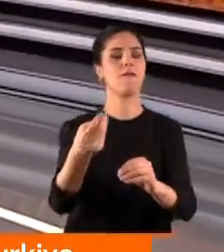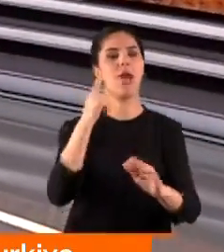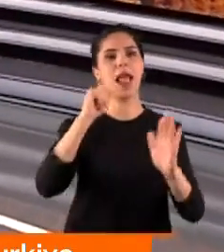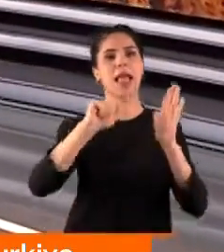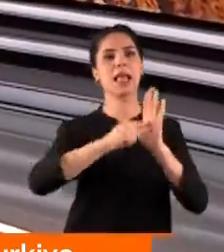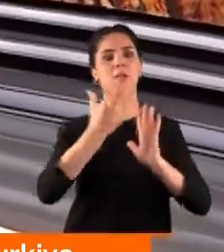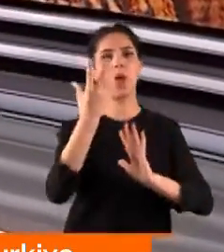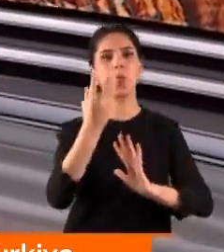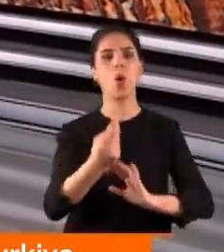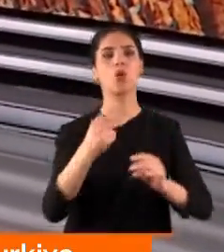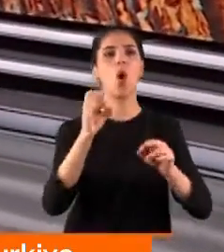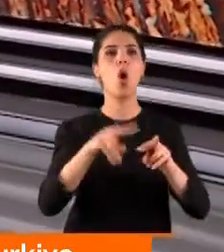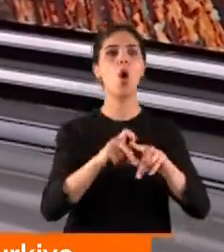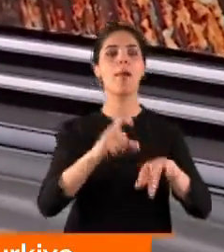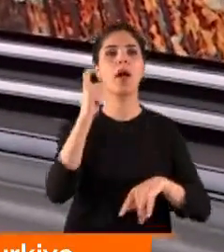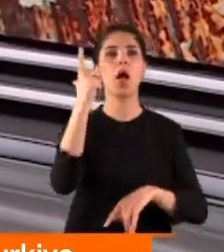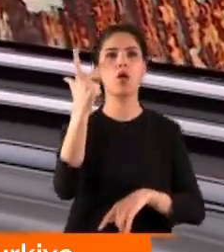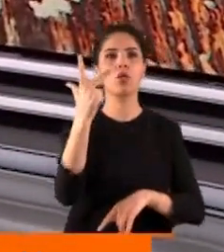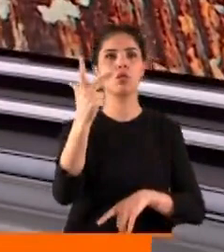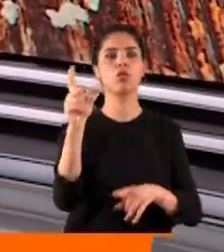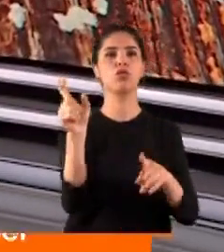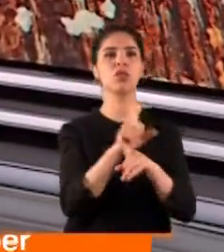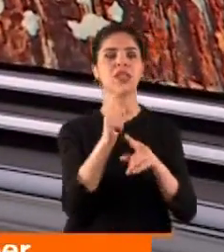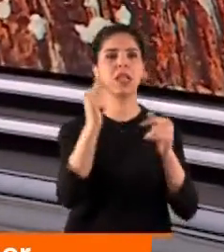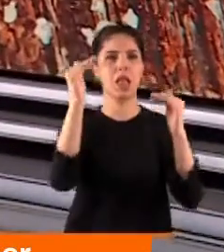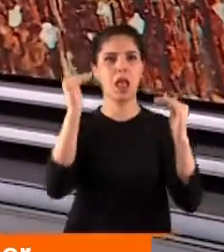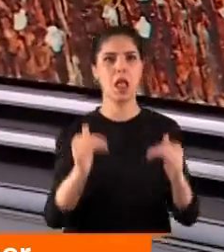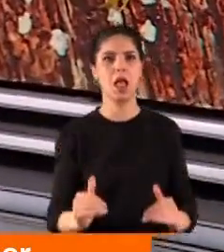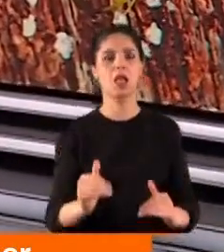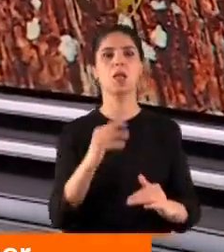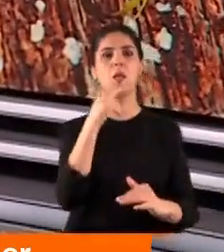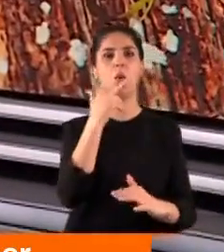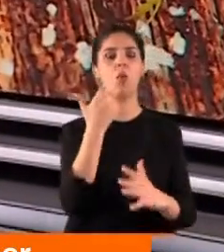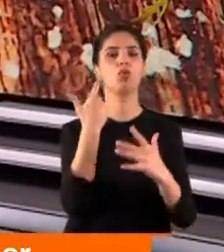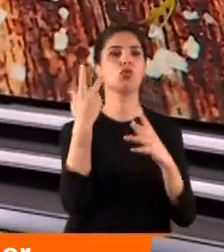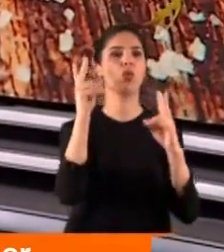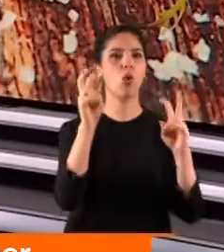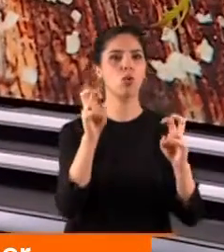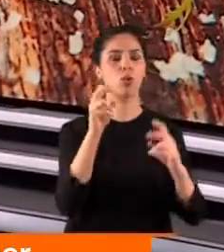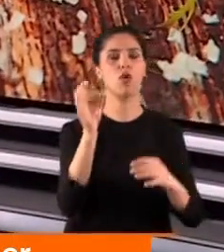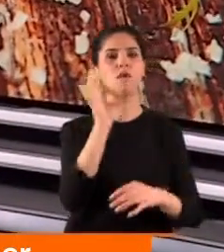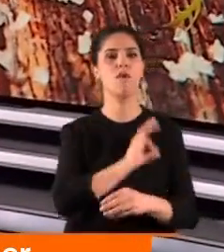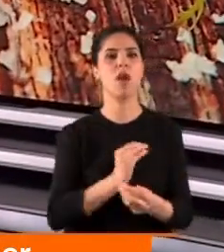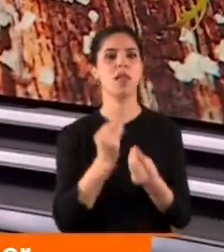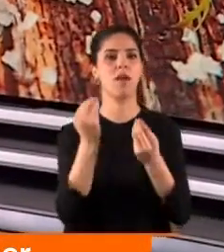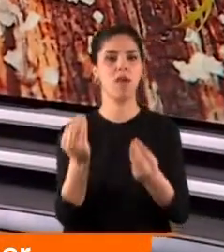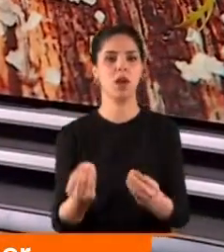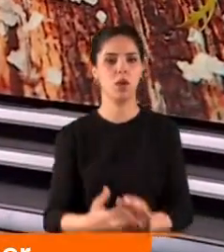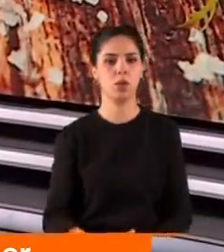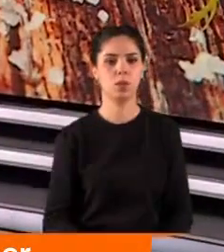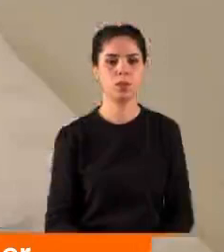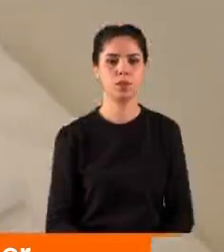ispatlandı. Omega 3 özellikle hırçınlığın azalması ve belirgin konuşabilme konusunda büyük fayda sağlıyor.